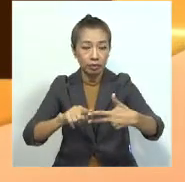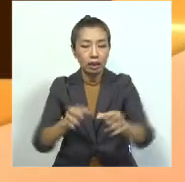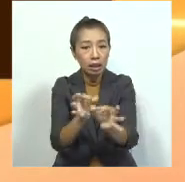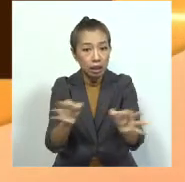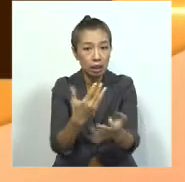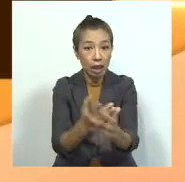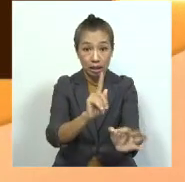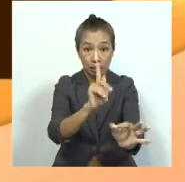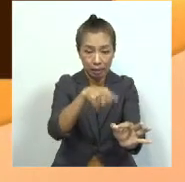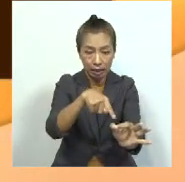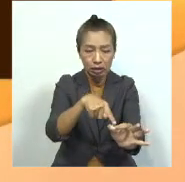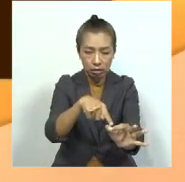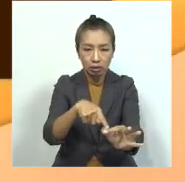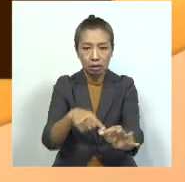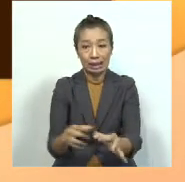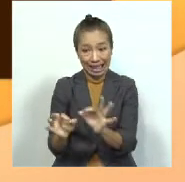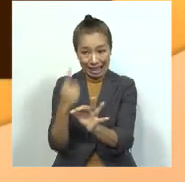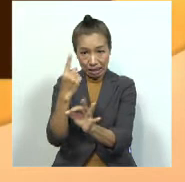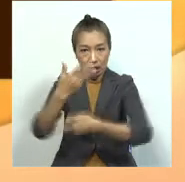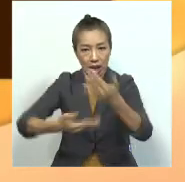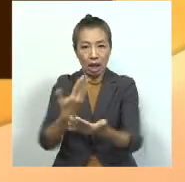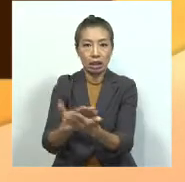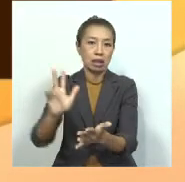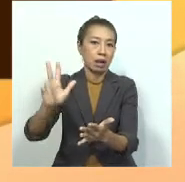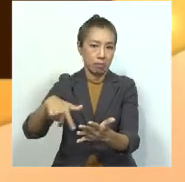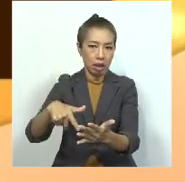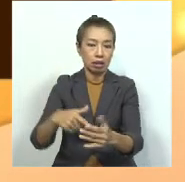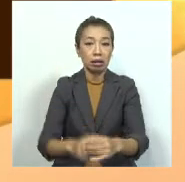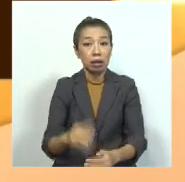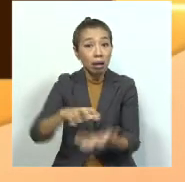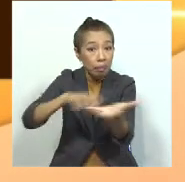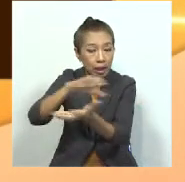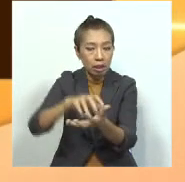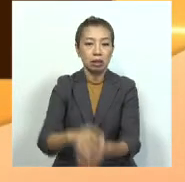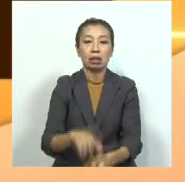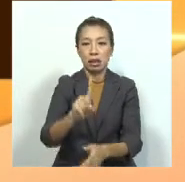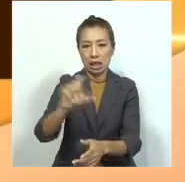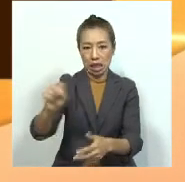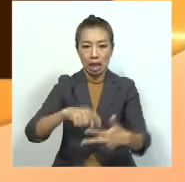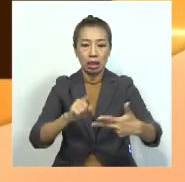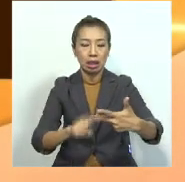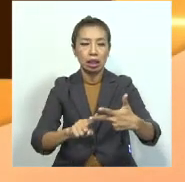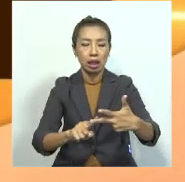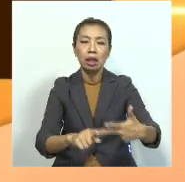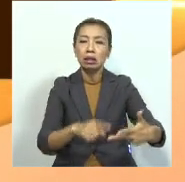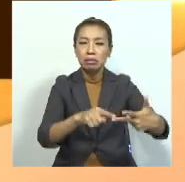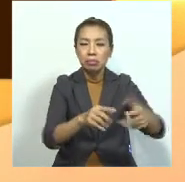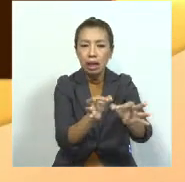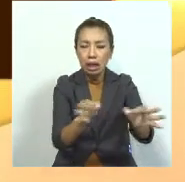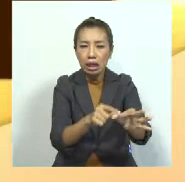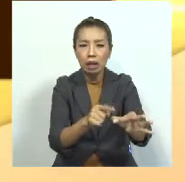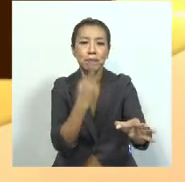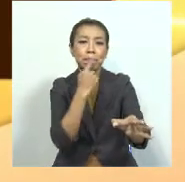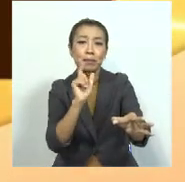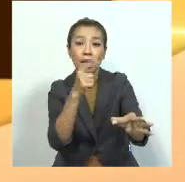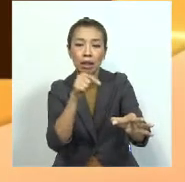1,000 บาทประเภทขัดเงาจำหน่ายเหรียญละ 3,000 บาทผลิตไม่เกิน 100,000 เหรียญและเหรียญกระสาบที่ระลึกโลหะสีขาวหรือ